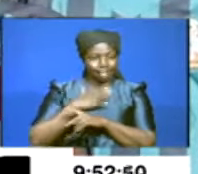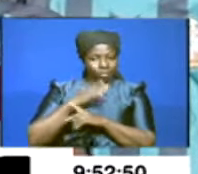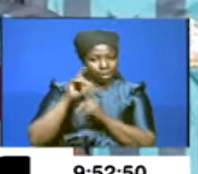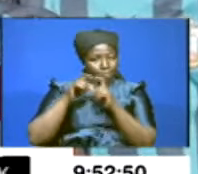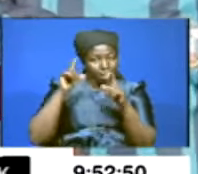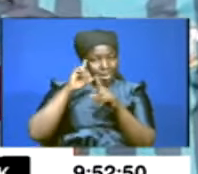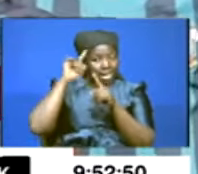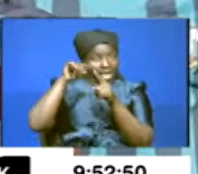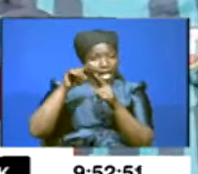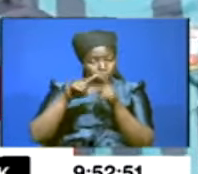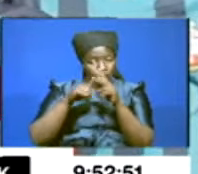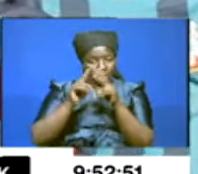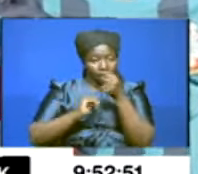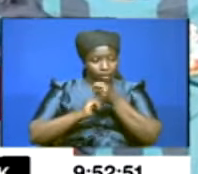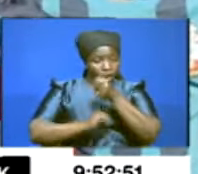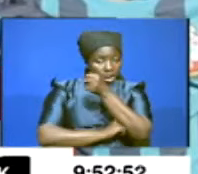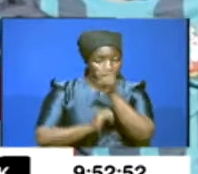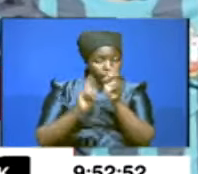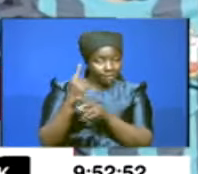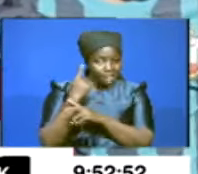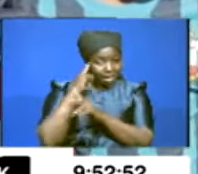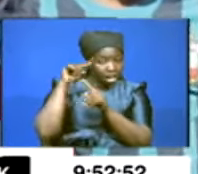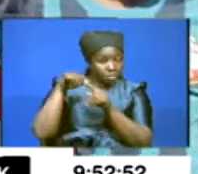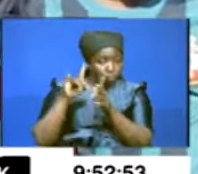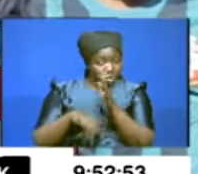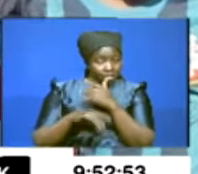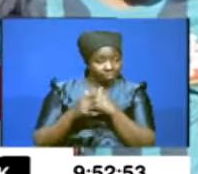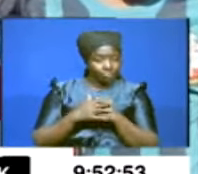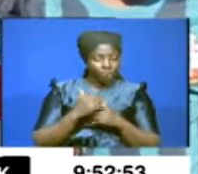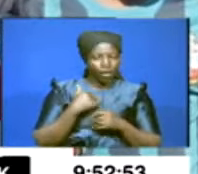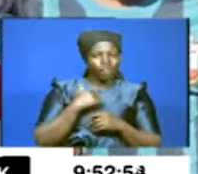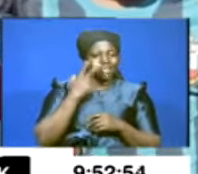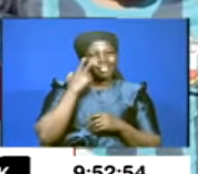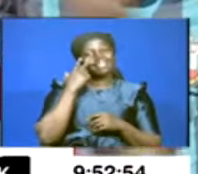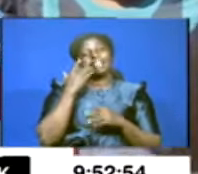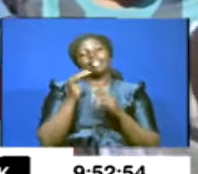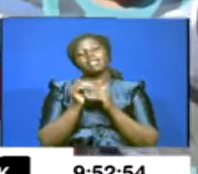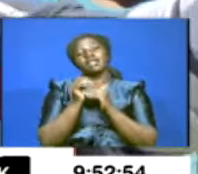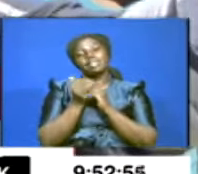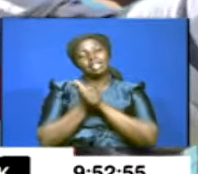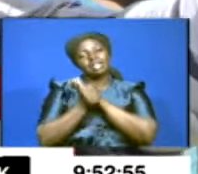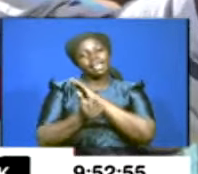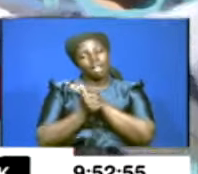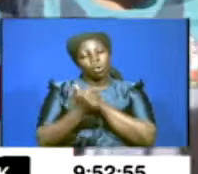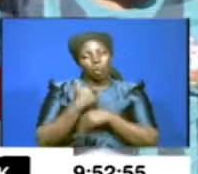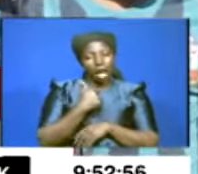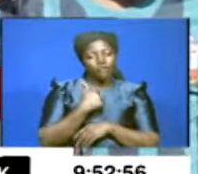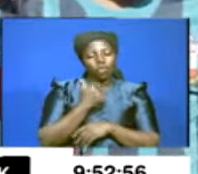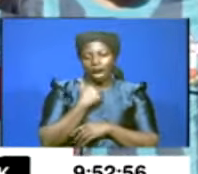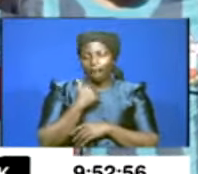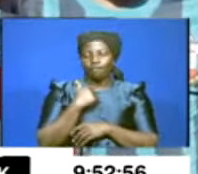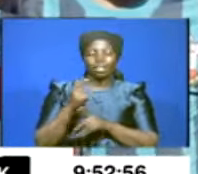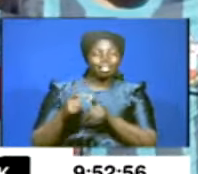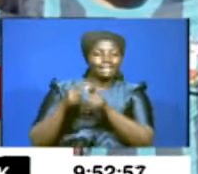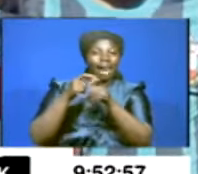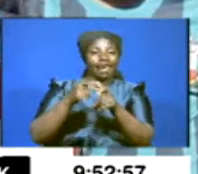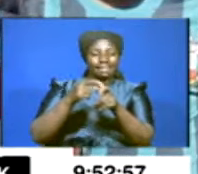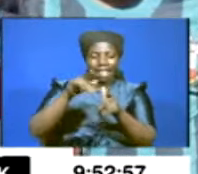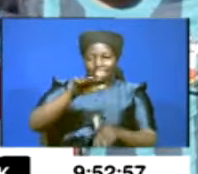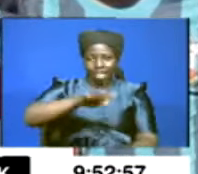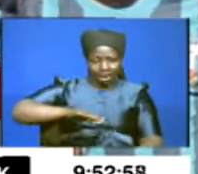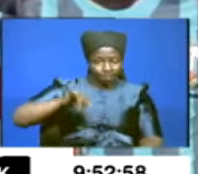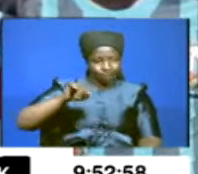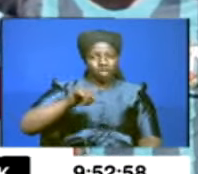ya foundation kwanza ni sababu tuliona kwa ile ujuzi tuko nayo kuna zile talents ziko hapa mtaani ambazo